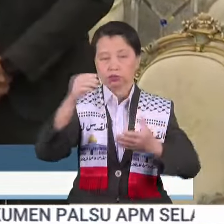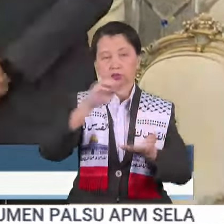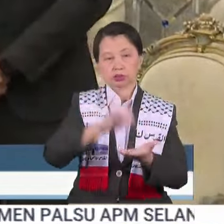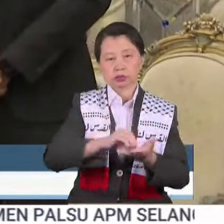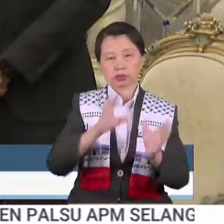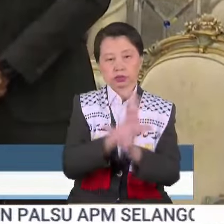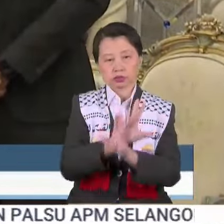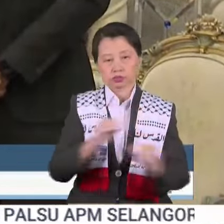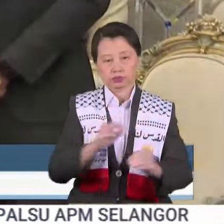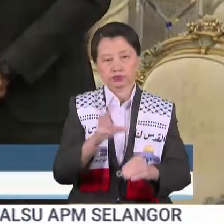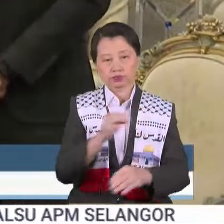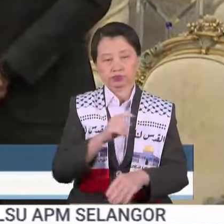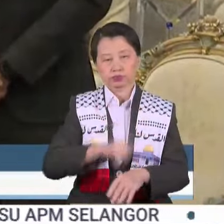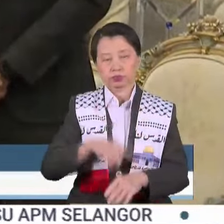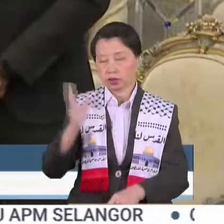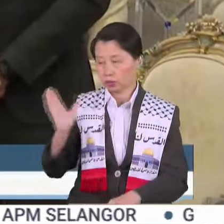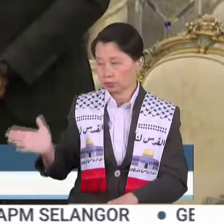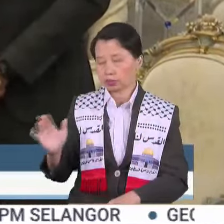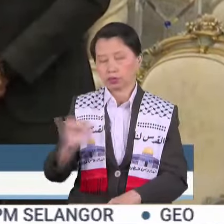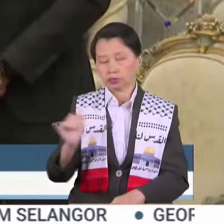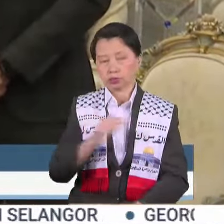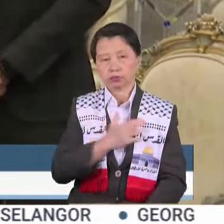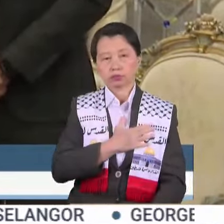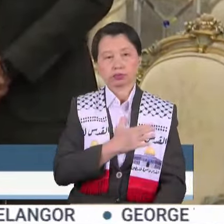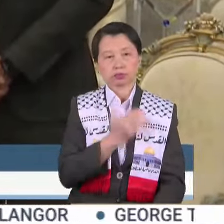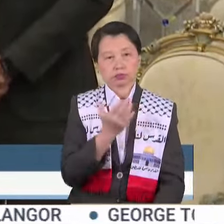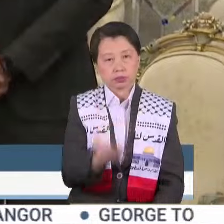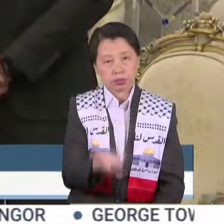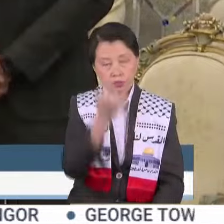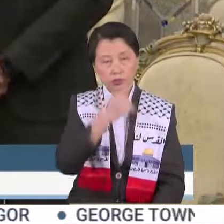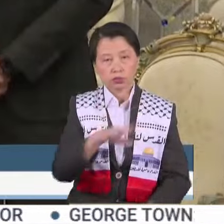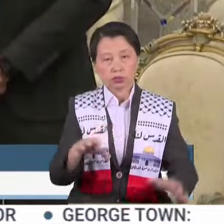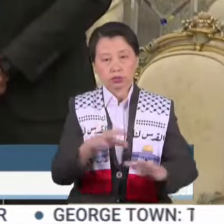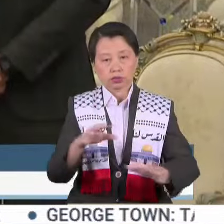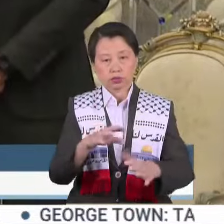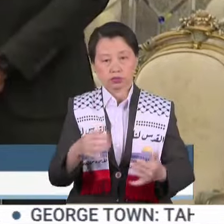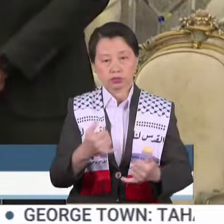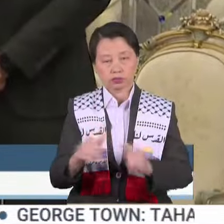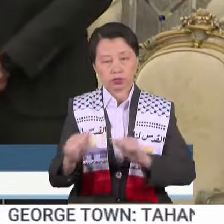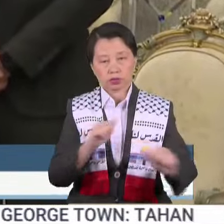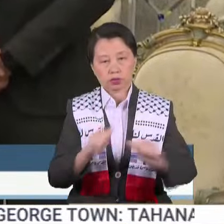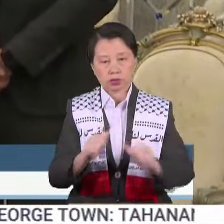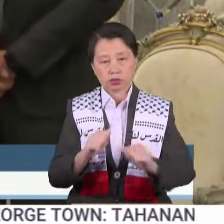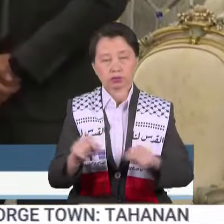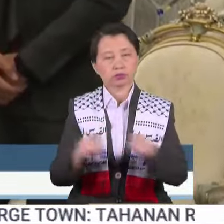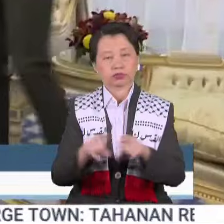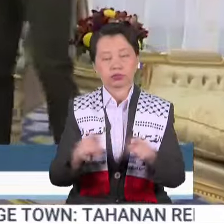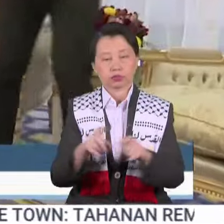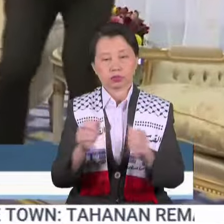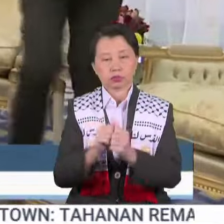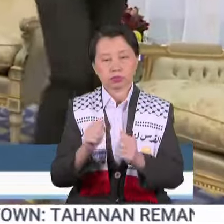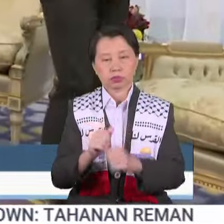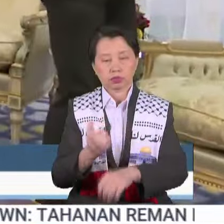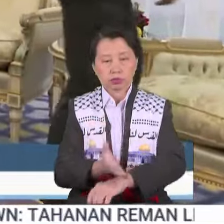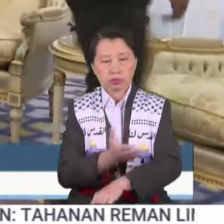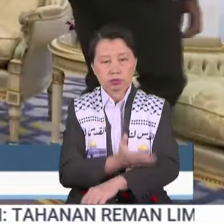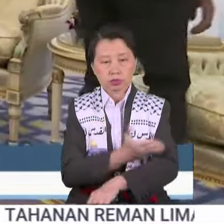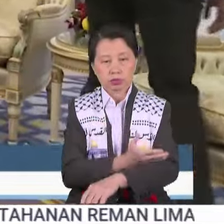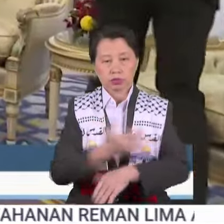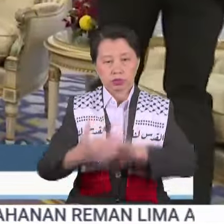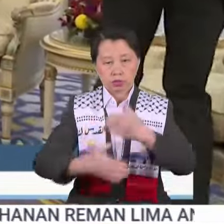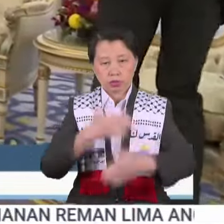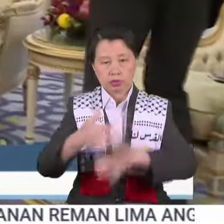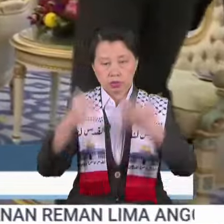Sarawak. Dalam pada itu, beliau turut memberi komitmen untuk menjalankan peranan yang lebih aktif seiring dengan perkembangan dan